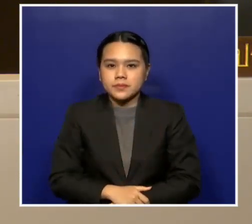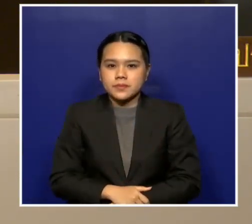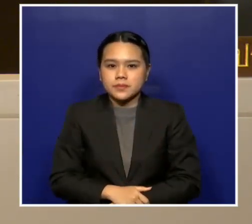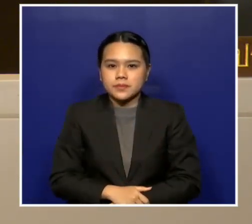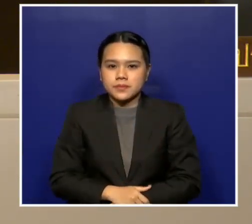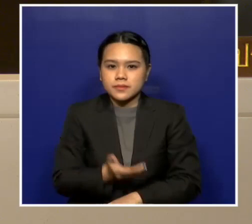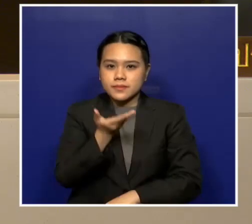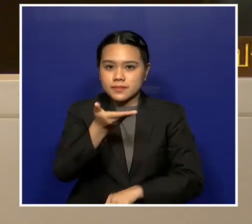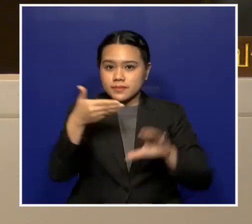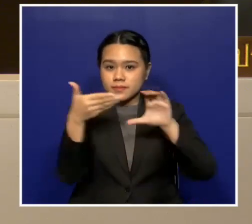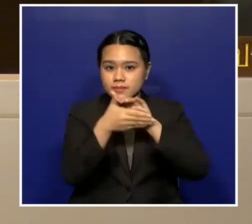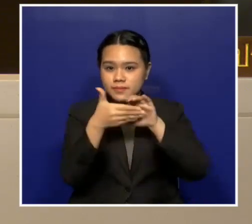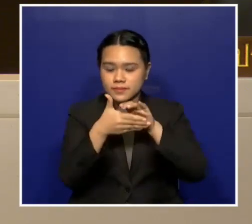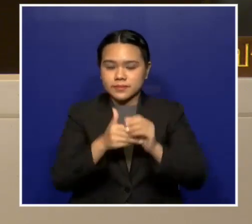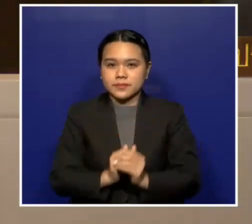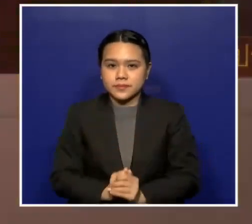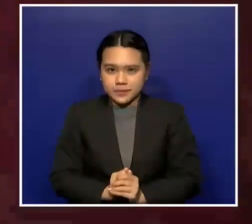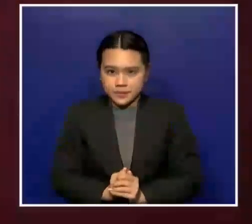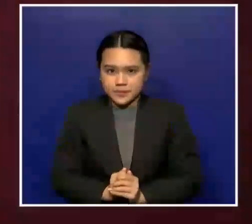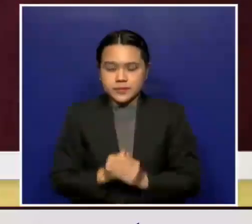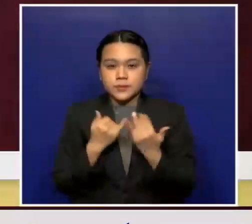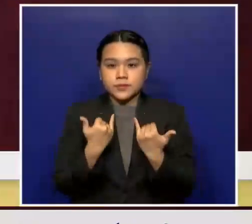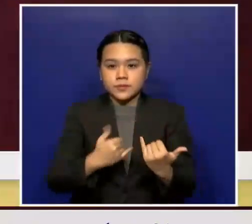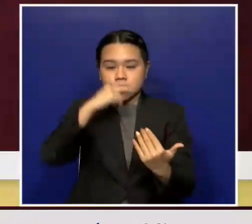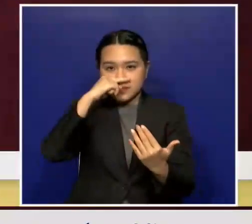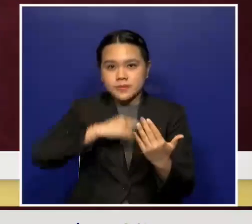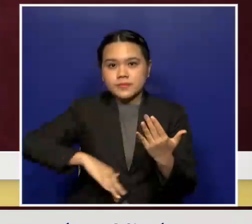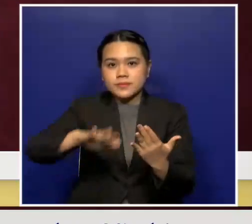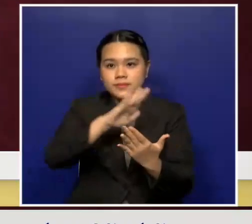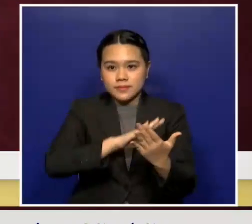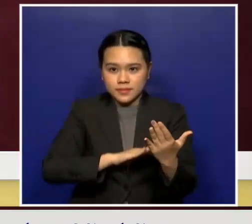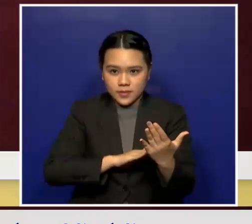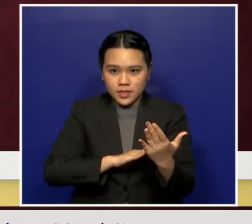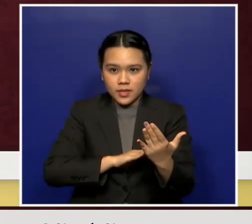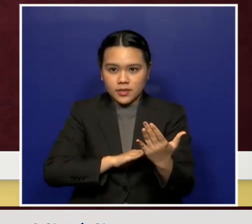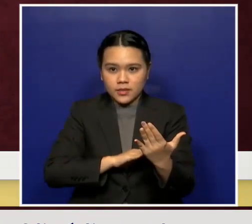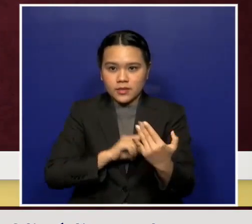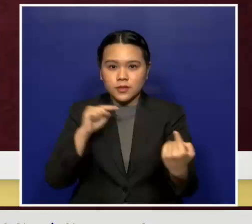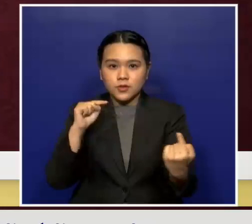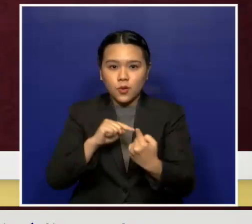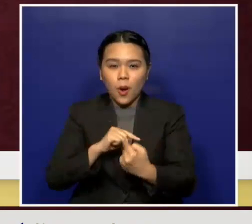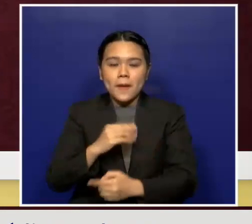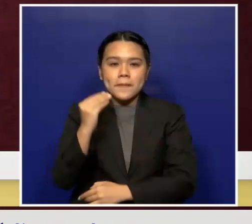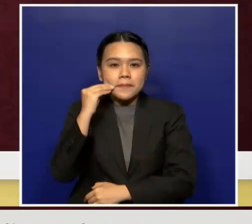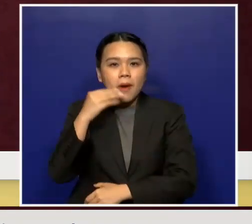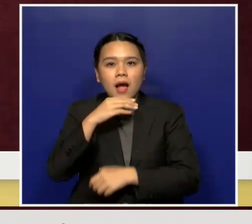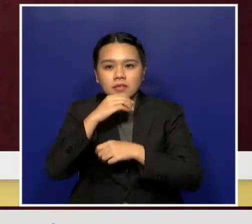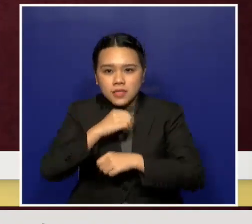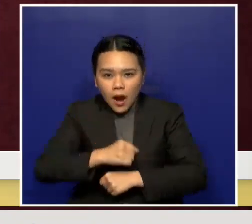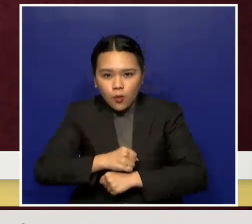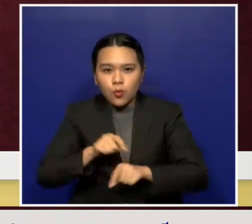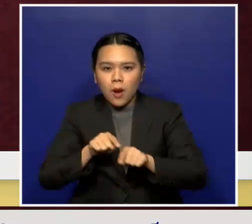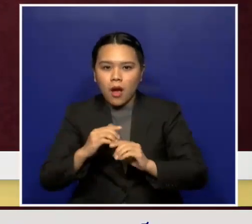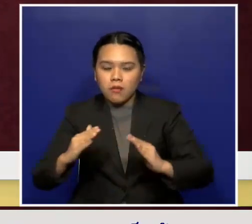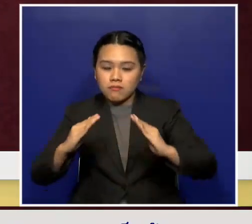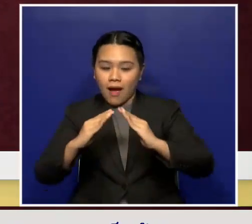ยครับผมอยากจะบอกว่าวันนี้ประเทศไทยอยู่ในสภาพที่เขาเรียกว่าบ้านเก่าเสาสุดมันสุดไปหมดแล้ว